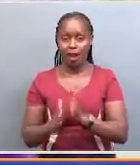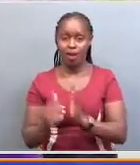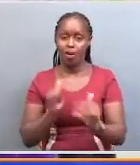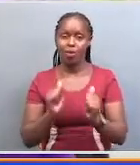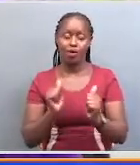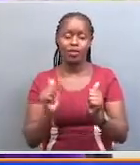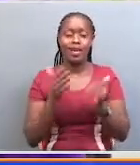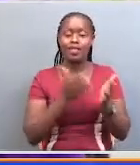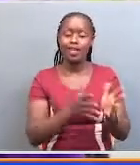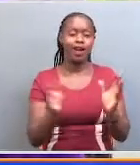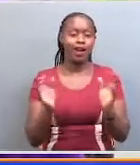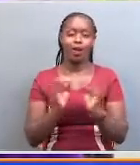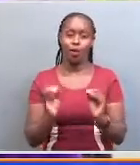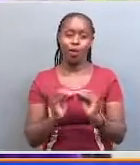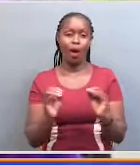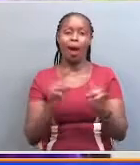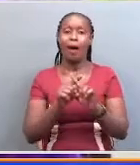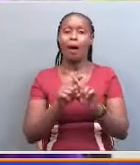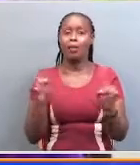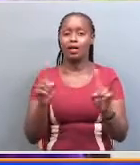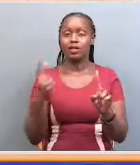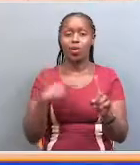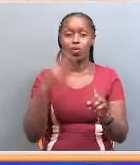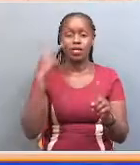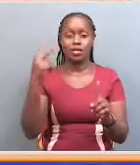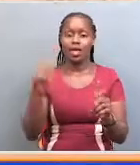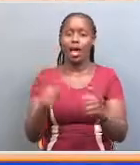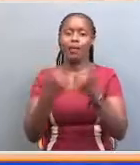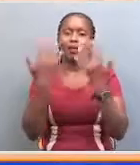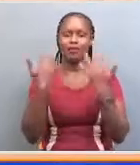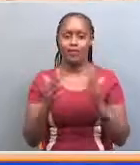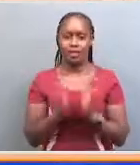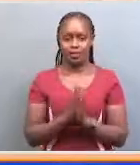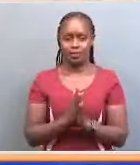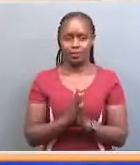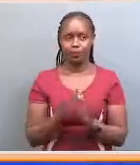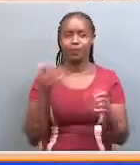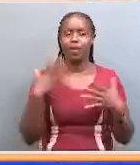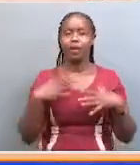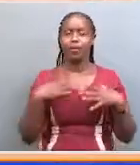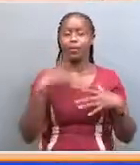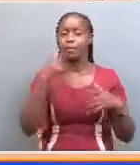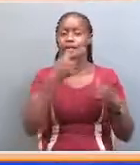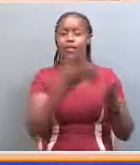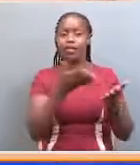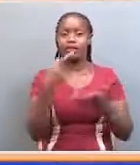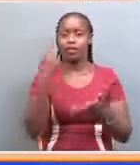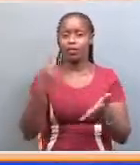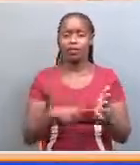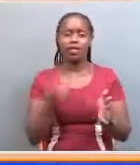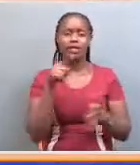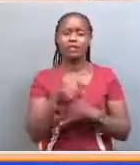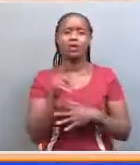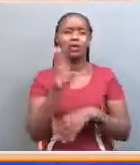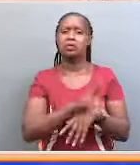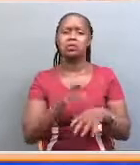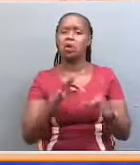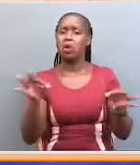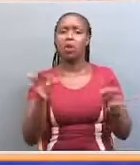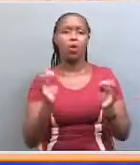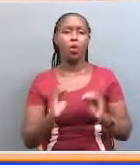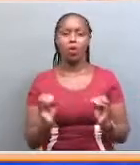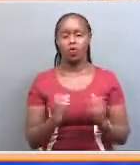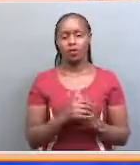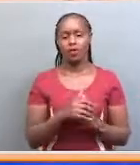haikukua, lakini sasa tumeona imekuwa. Kulingana na wakazi, daraja hili halijatumika kwa muda. Hii daraja